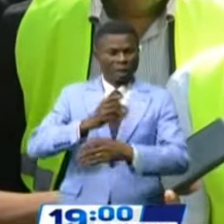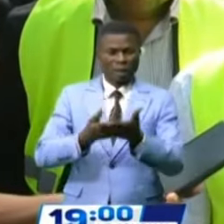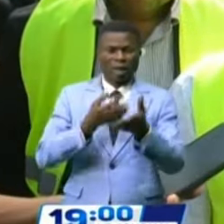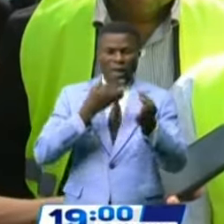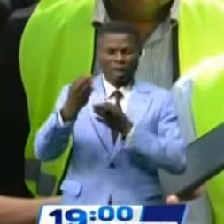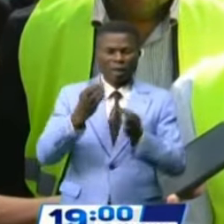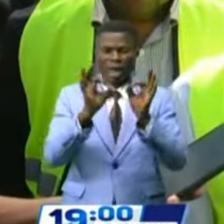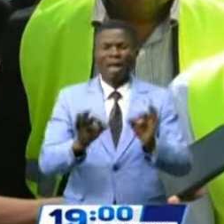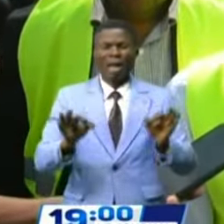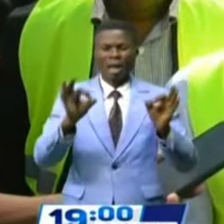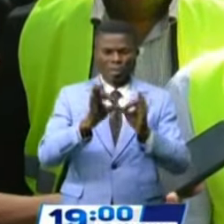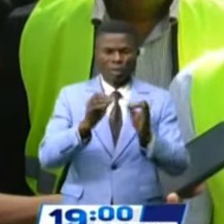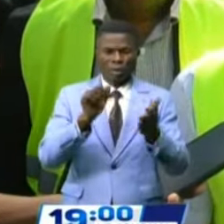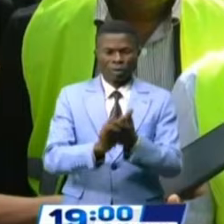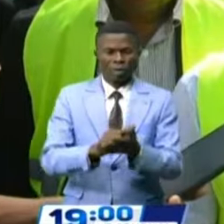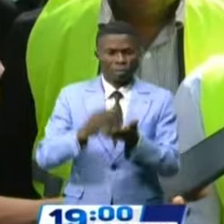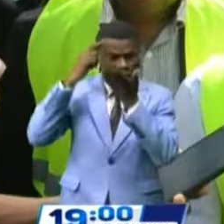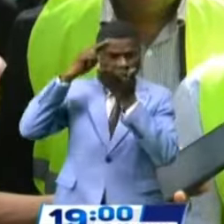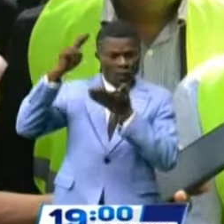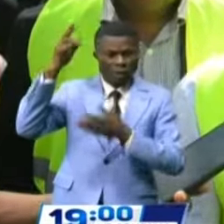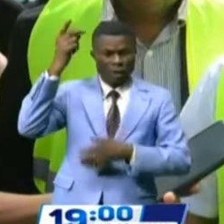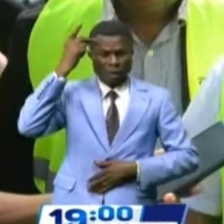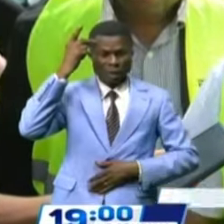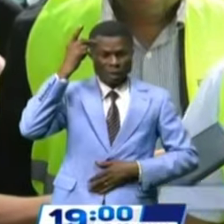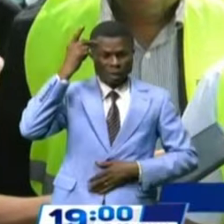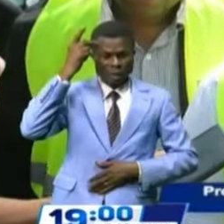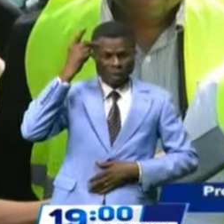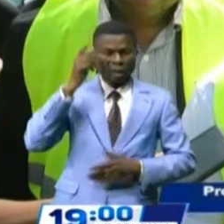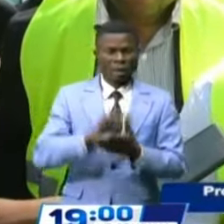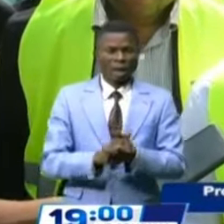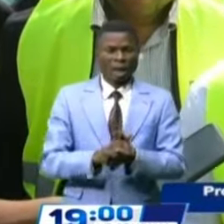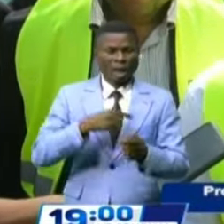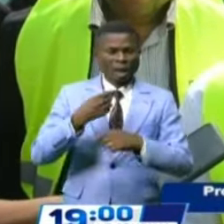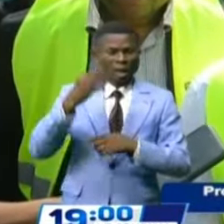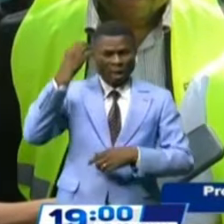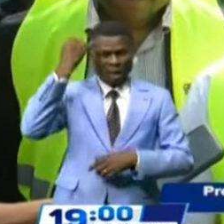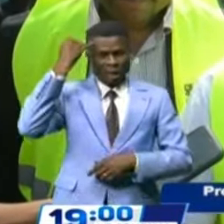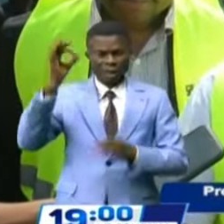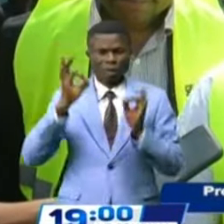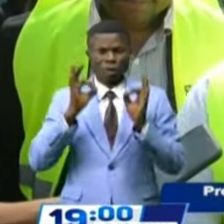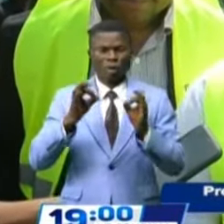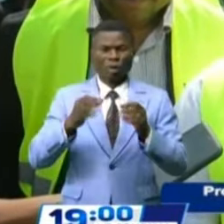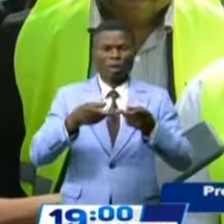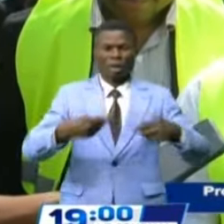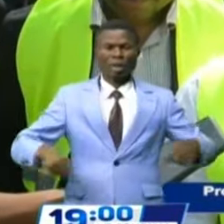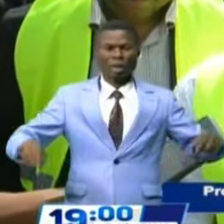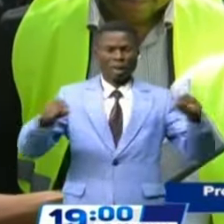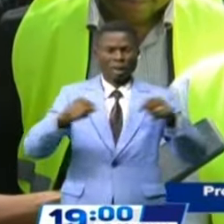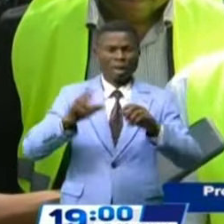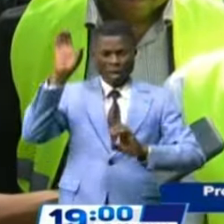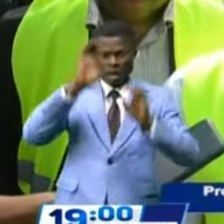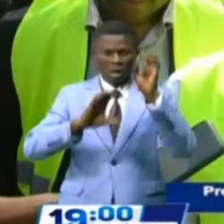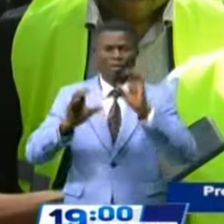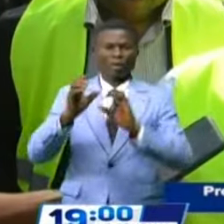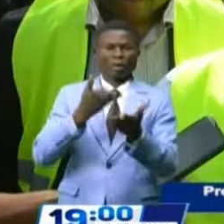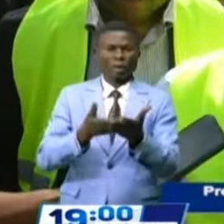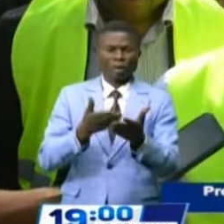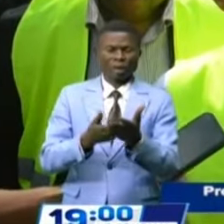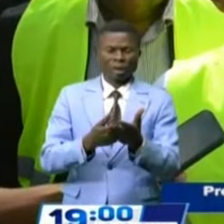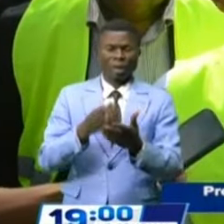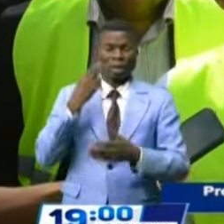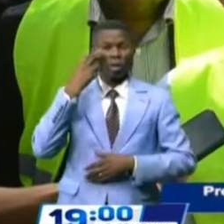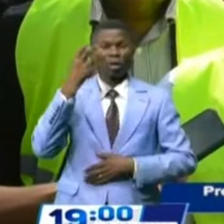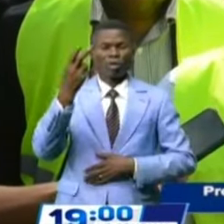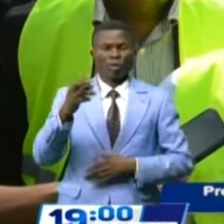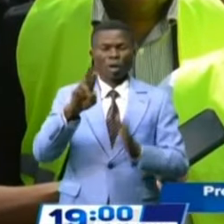explique le sens de la démarche. L'Unikin a en son sein une mention environnement à la faculté des sciences. Elle a estimé que